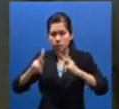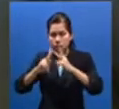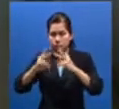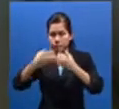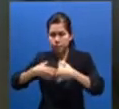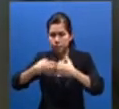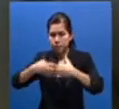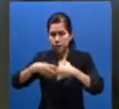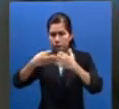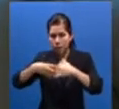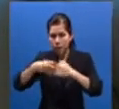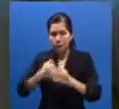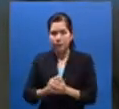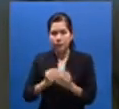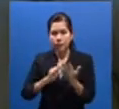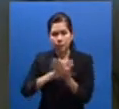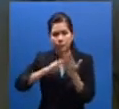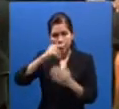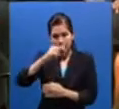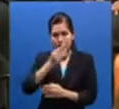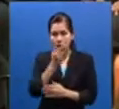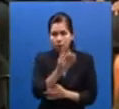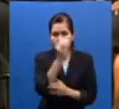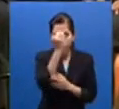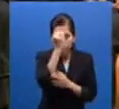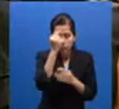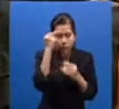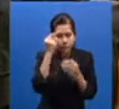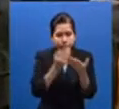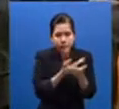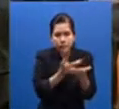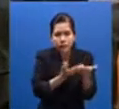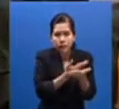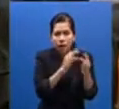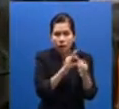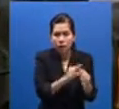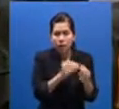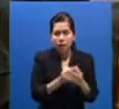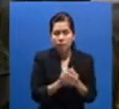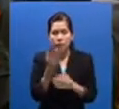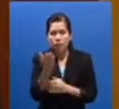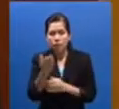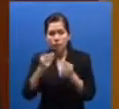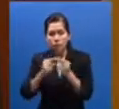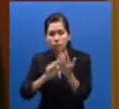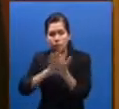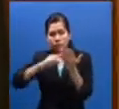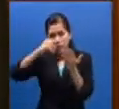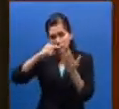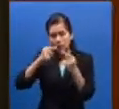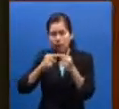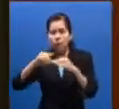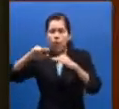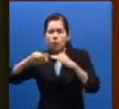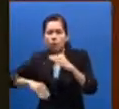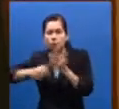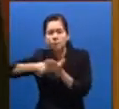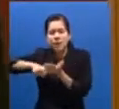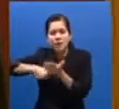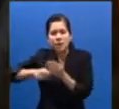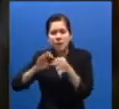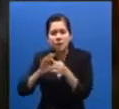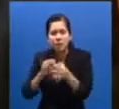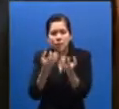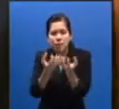อุตสาหกรรมซึ่งไทยได้ขอให้ญี่ปุ่นทบทวนข้อเสนอที่ขอให้ถ่ายลดหย่อนภาษีนำเข้าชิ้นส่วนรถยนต์ที่มี